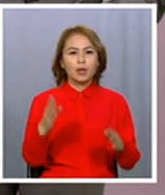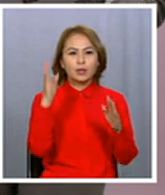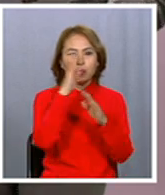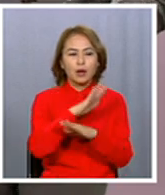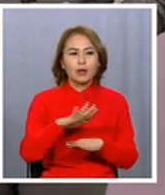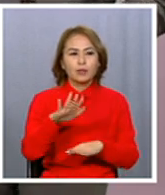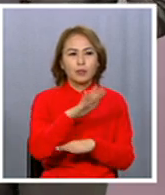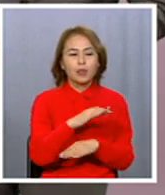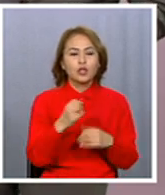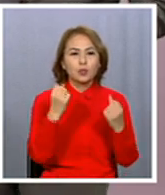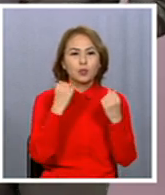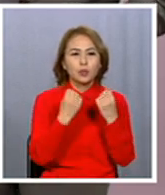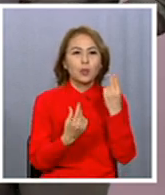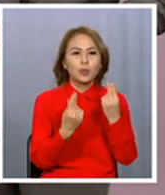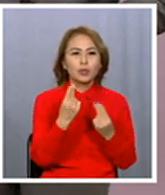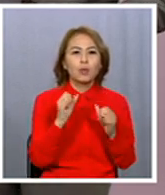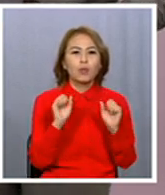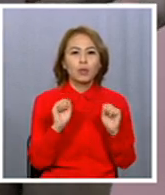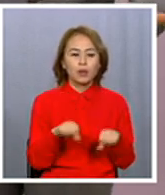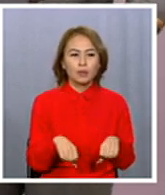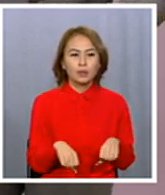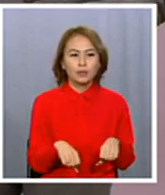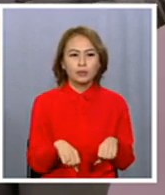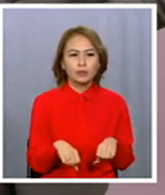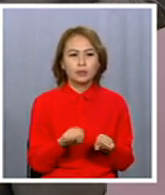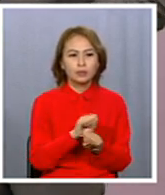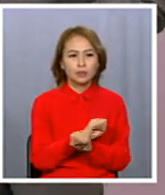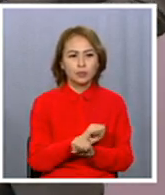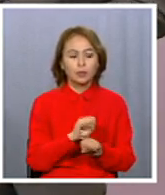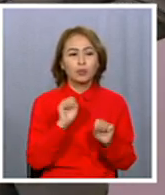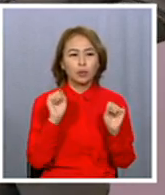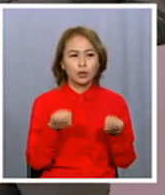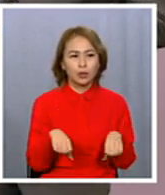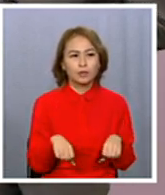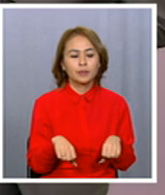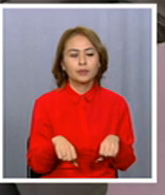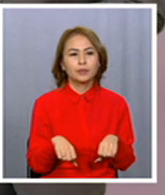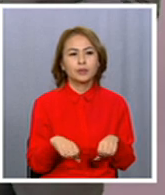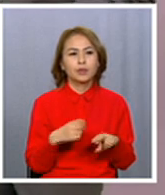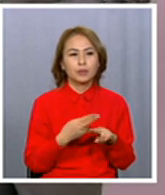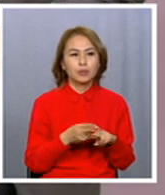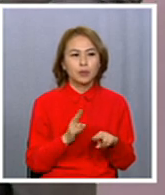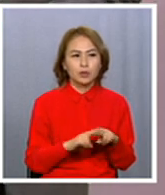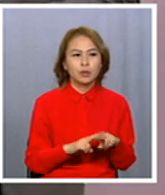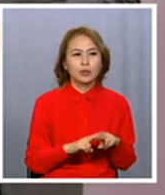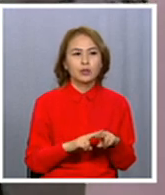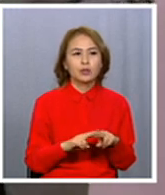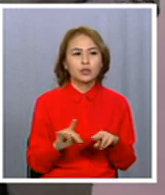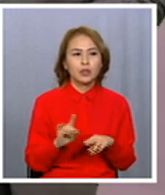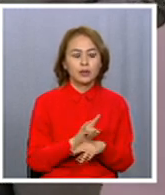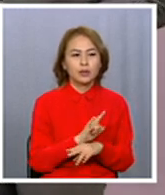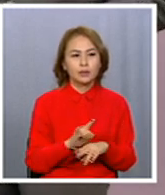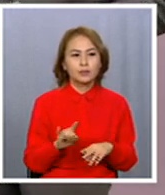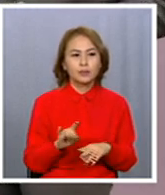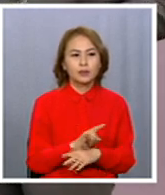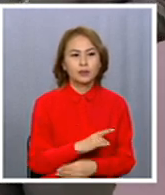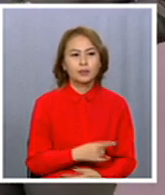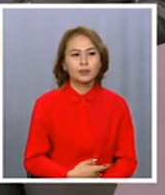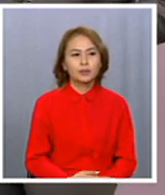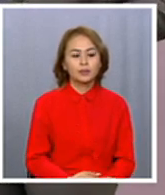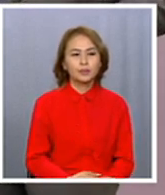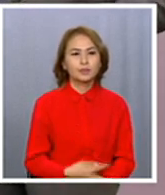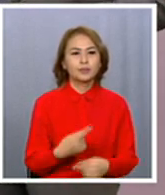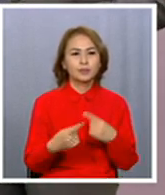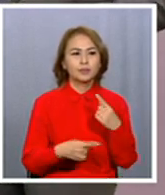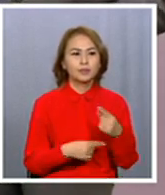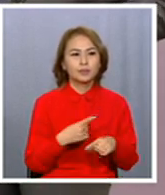спорттық ойындар ойнауға болады ма? Әрине болады. Демек, бұл жалған пікір. Келесі пікір